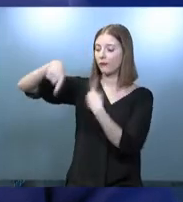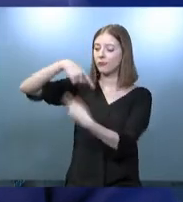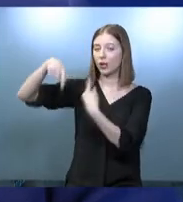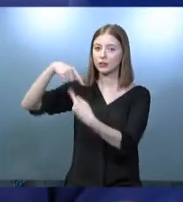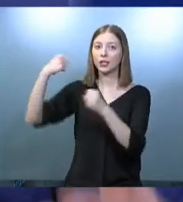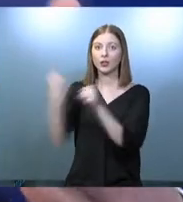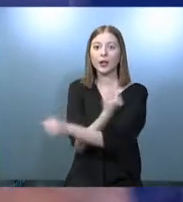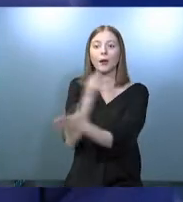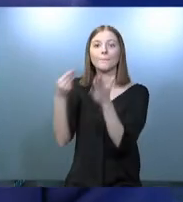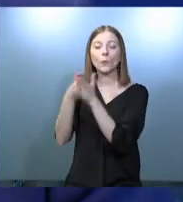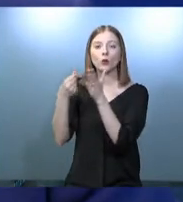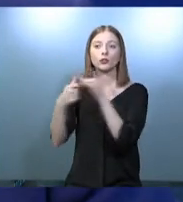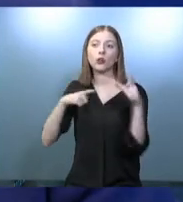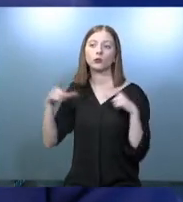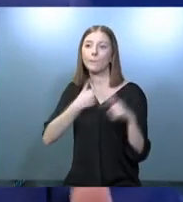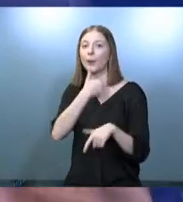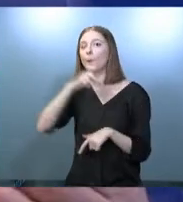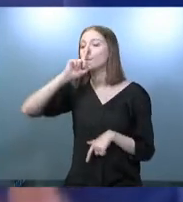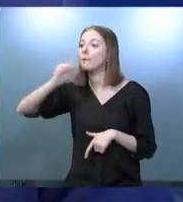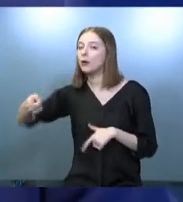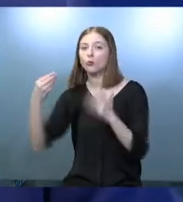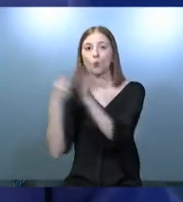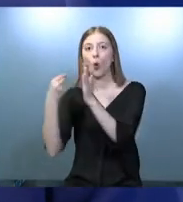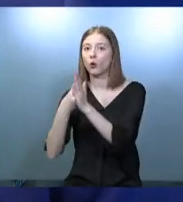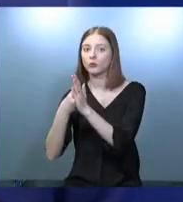verslui pradėjus turėtų vieni metai būti, ką mes ir